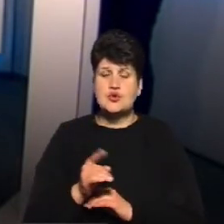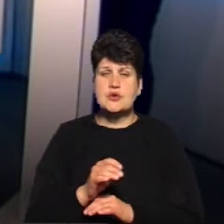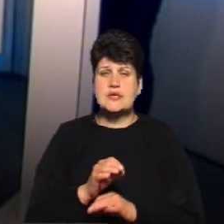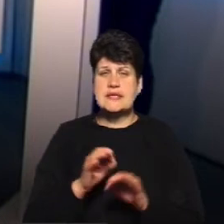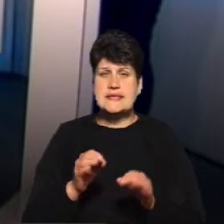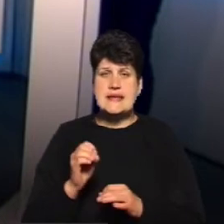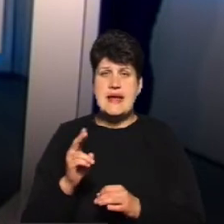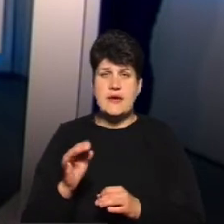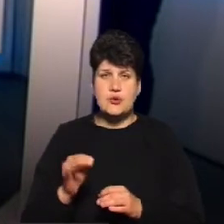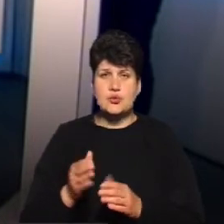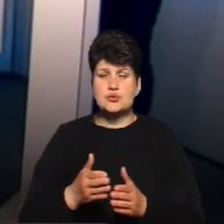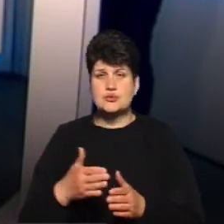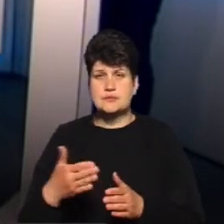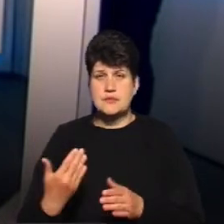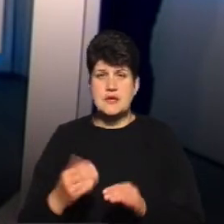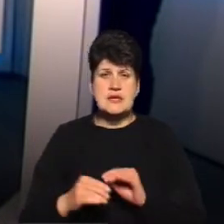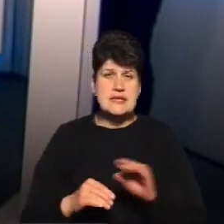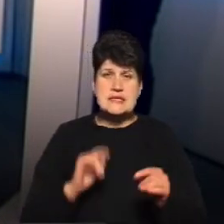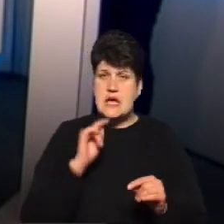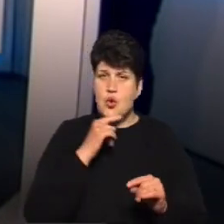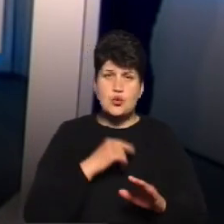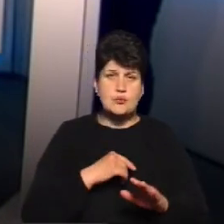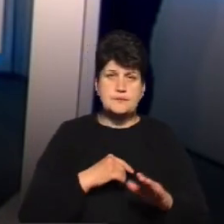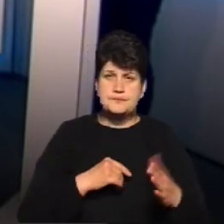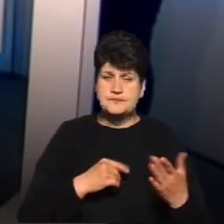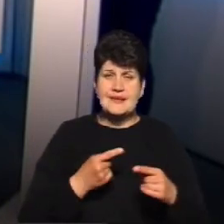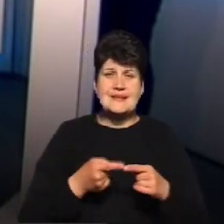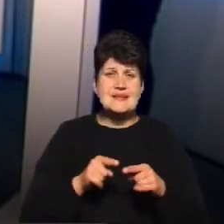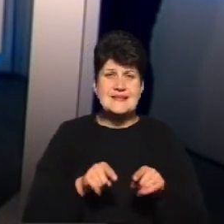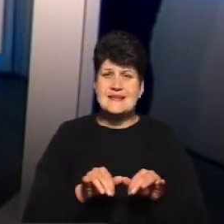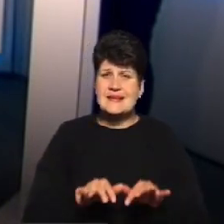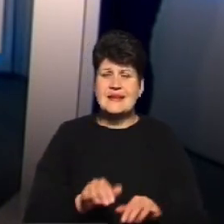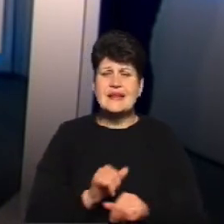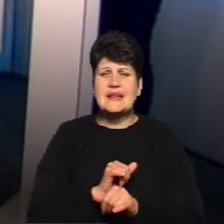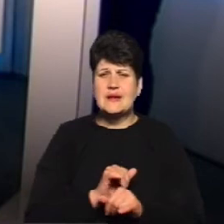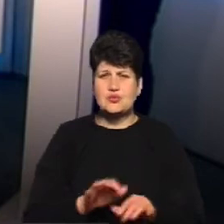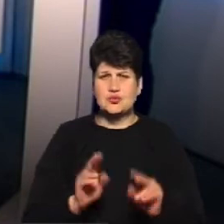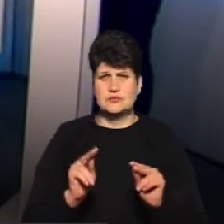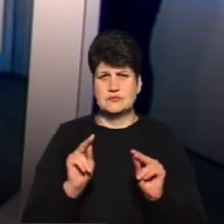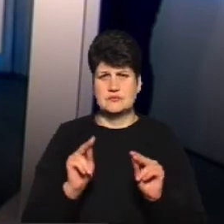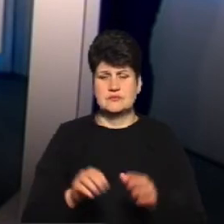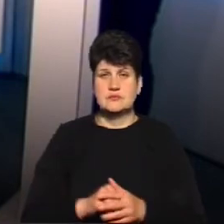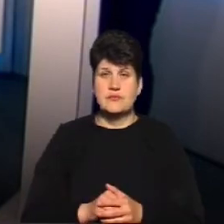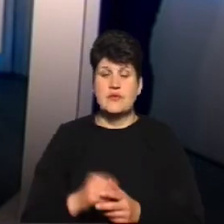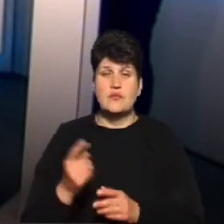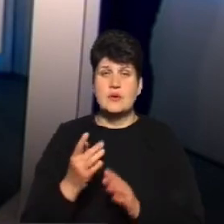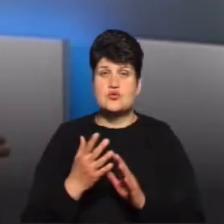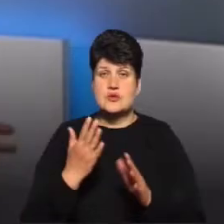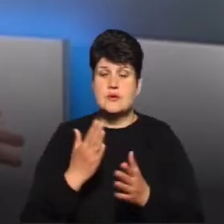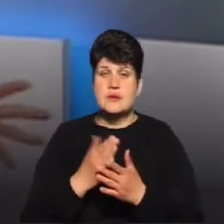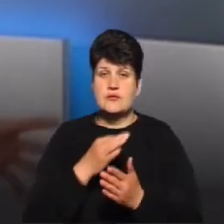зору, ні з економічної такі дії не можуть бути оправдані. Тобто, в першу чергу, має відповідати за